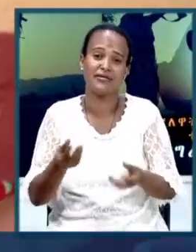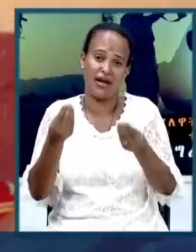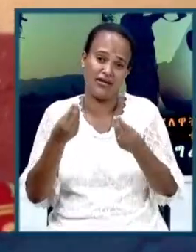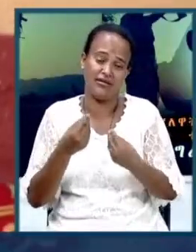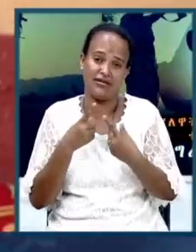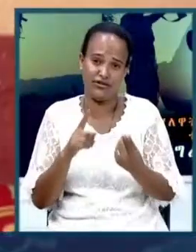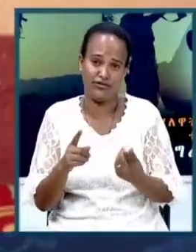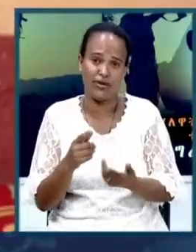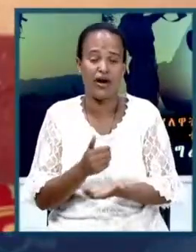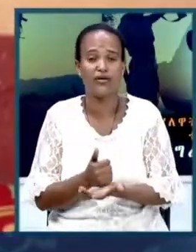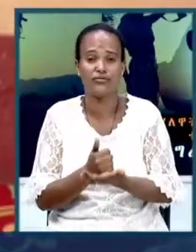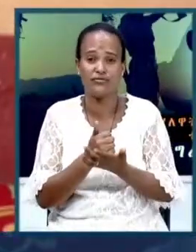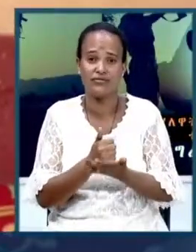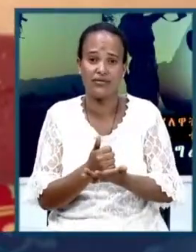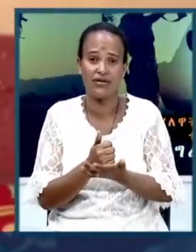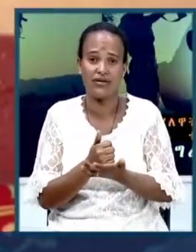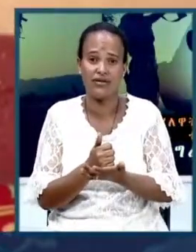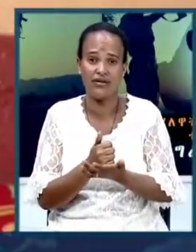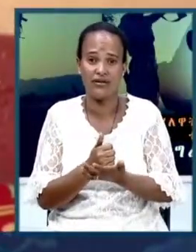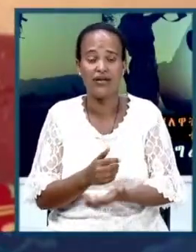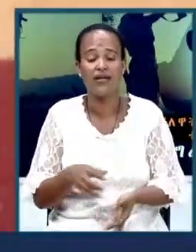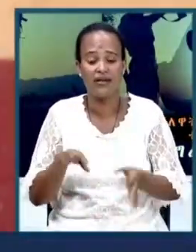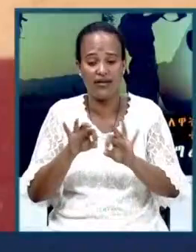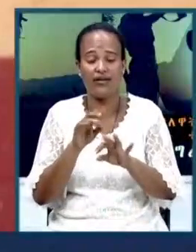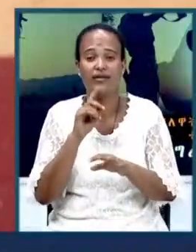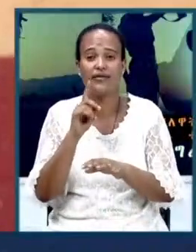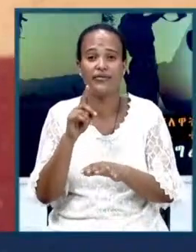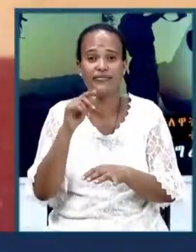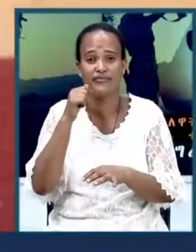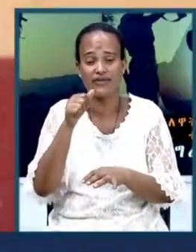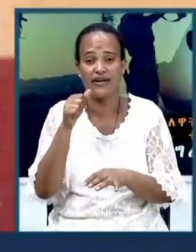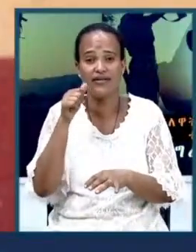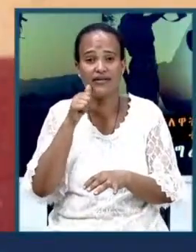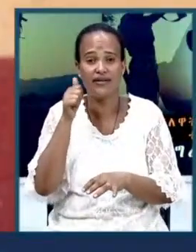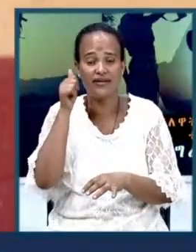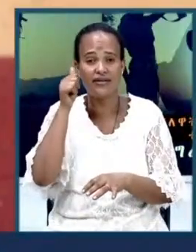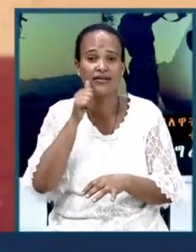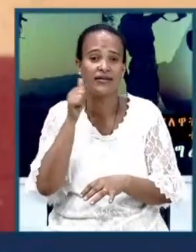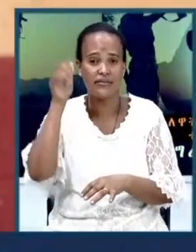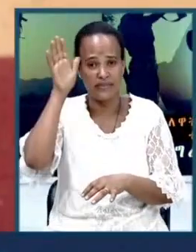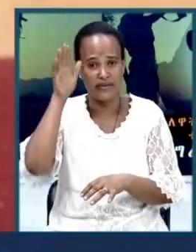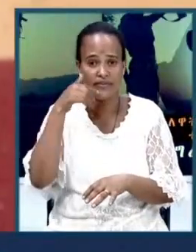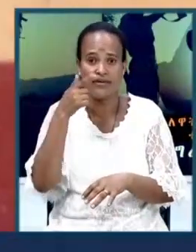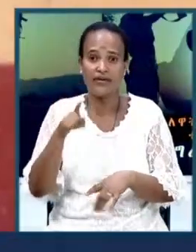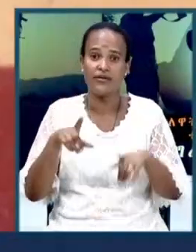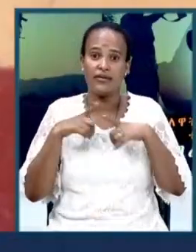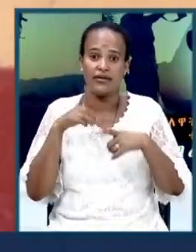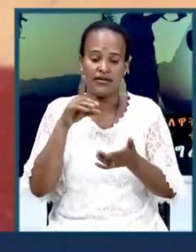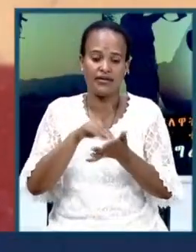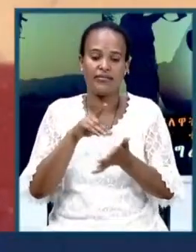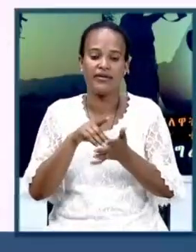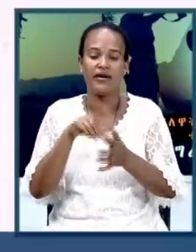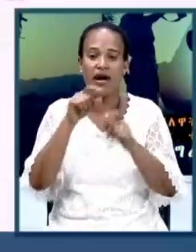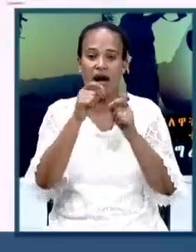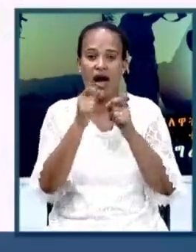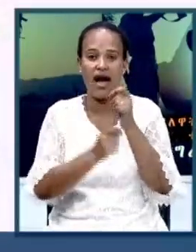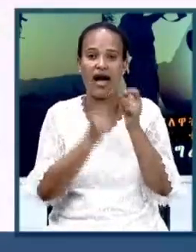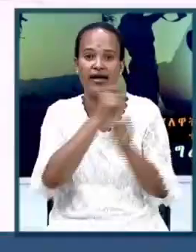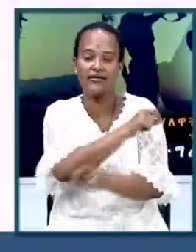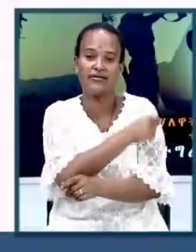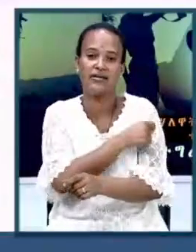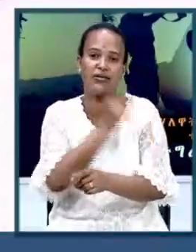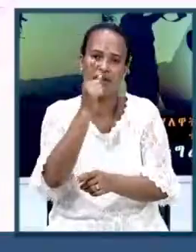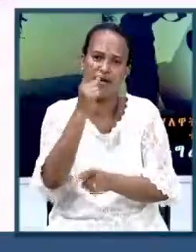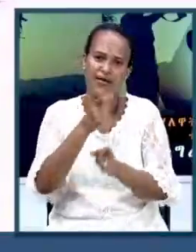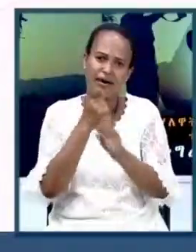አይ ሕክምና ለ የድለኒን ሰገን ኤደን ገብረ መድህን ትበሃል ነባሪት ከተማ መቐለ ክፍለ ከተማ ዓይደርያ እዛ ሰገን ጓል